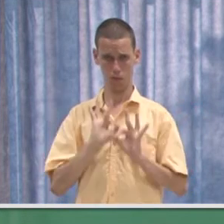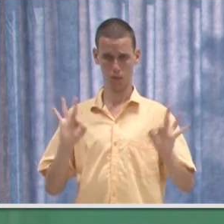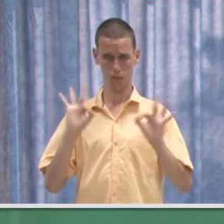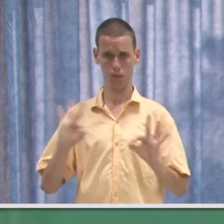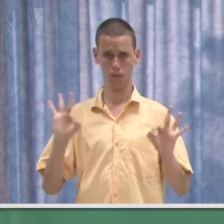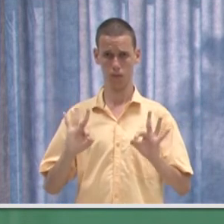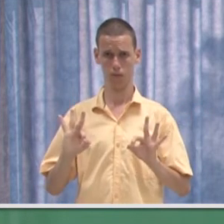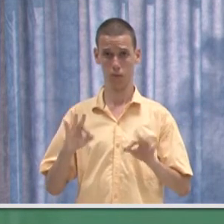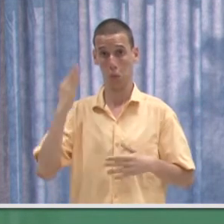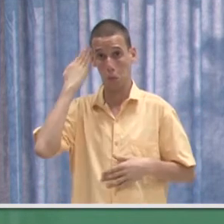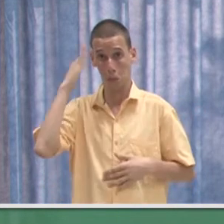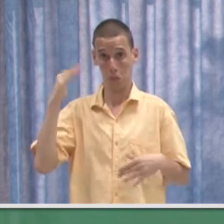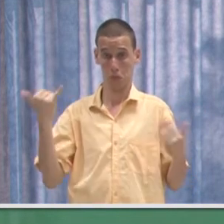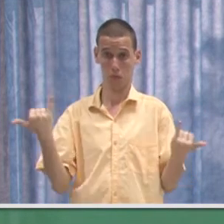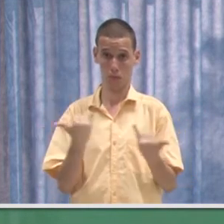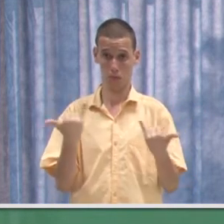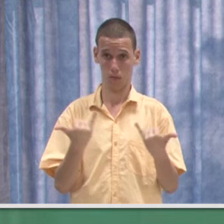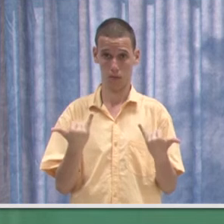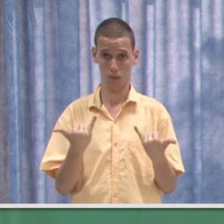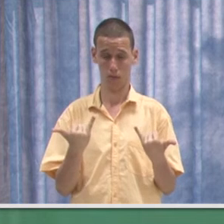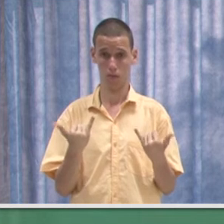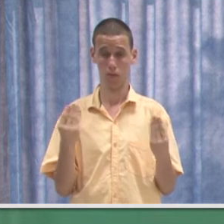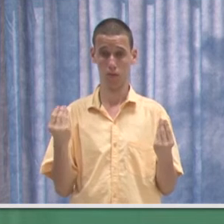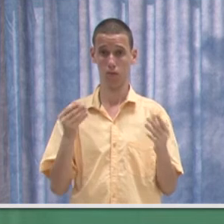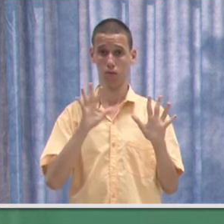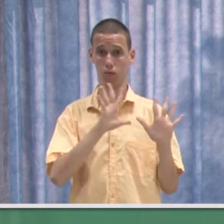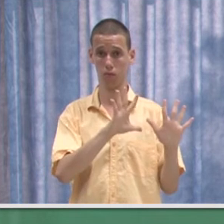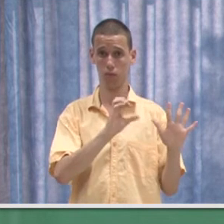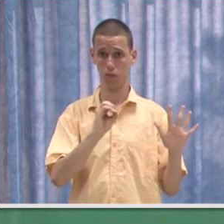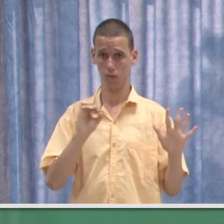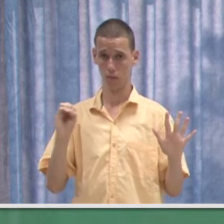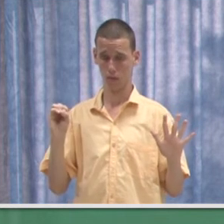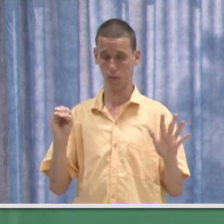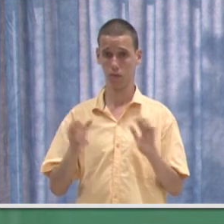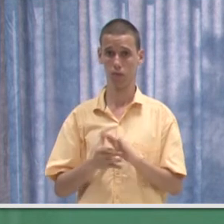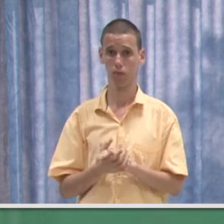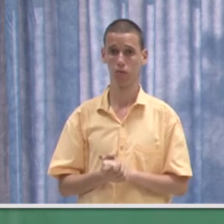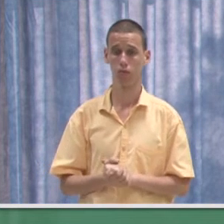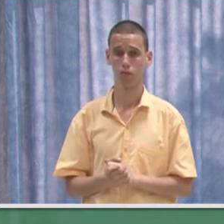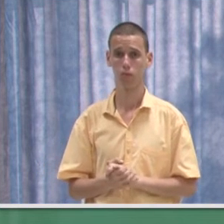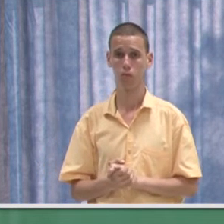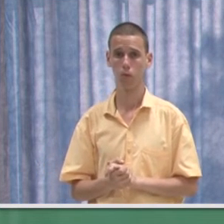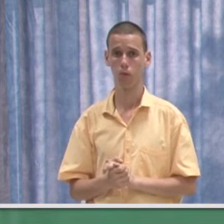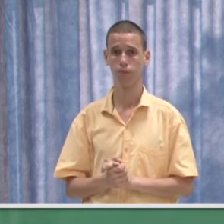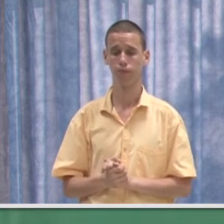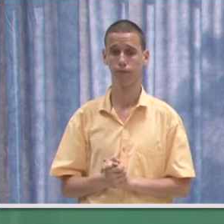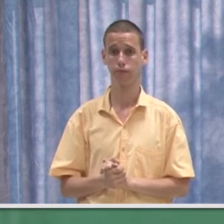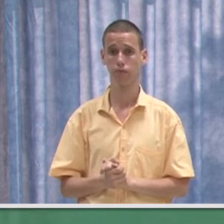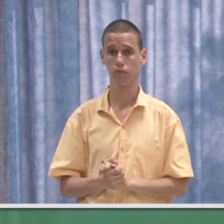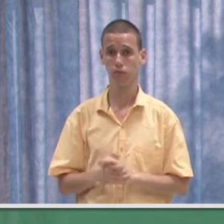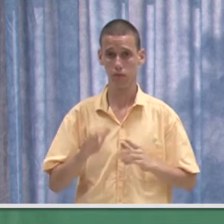Pourquoi ça qui ne gagne? Il voit que tout le monde qui travaille avec directement avec COVID,